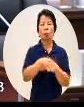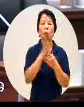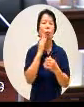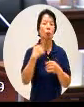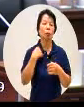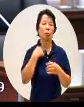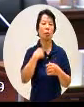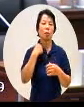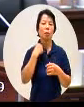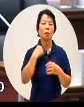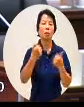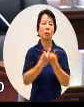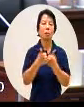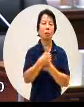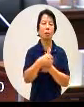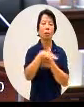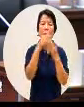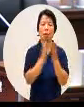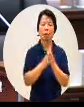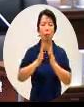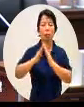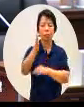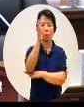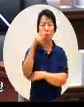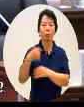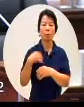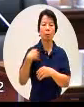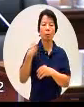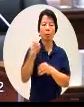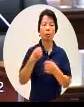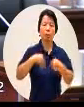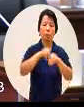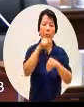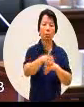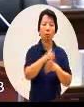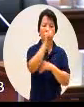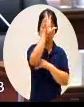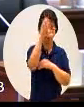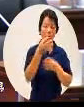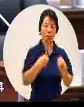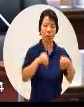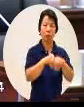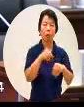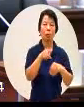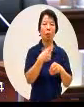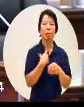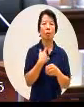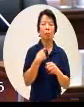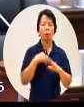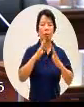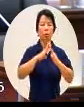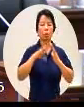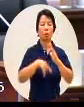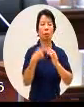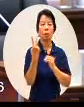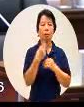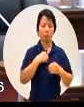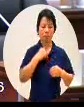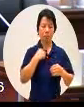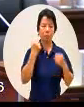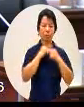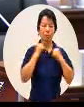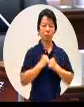會送的就是市政府送的像我這種西裝家裡一件兩件總共兩件